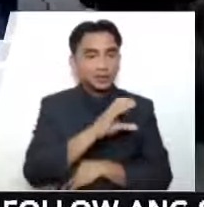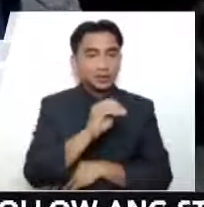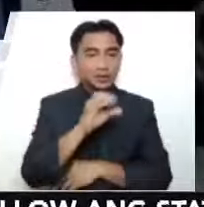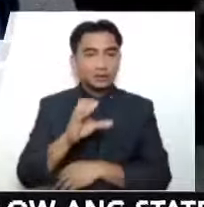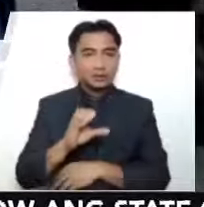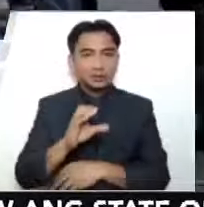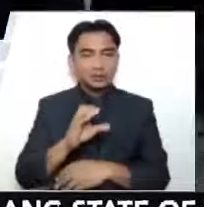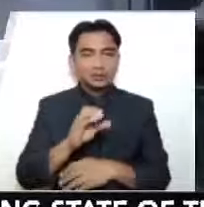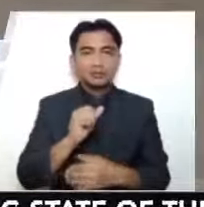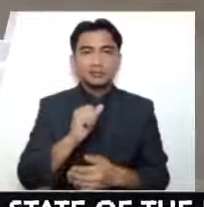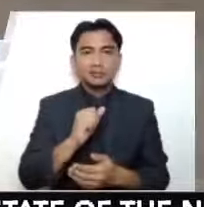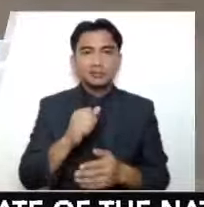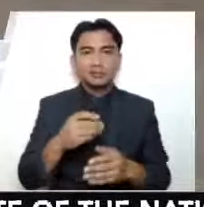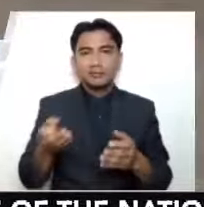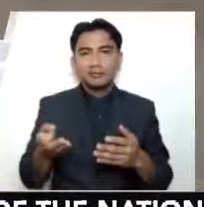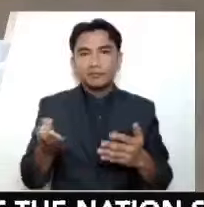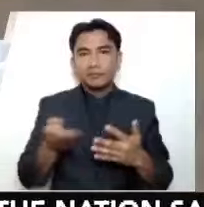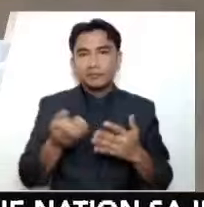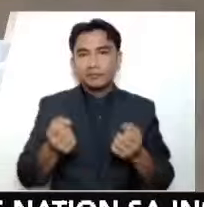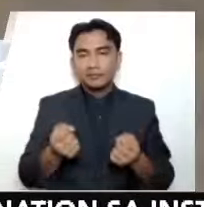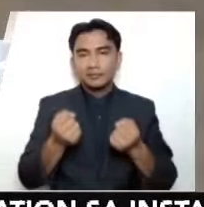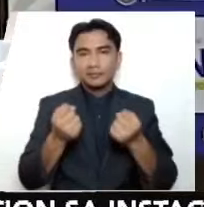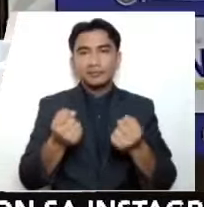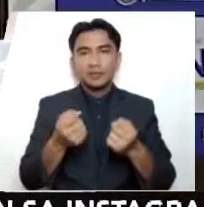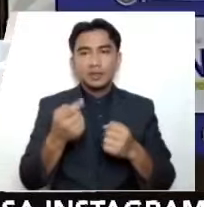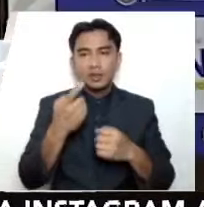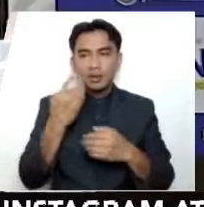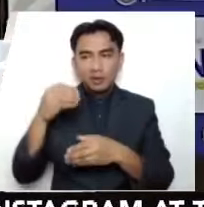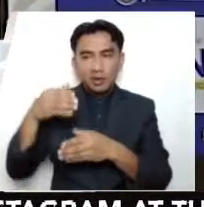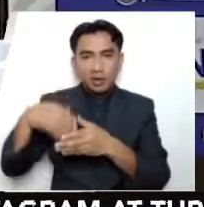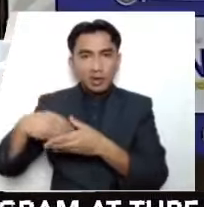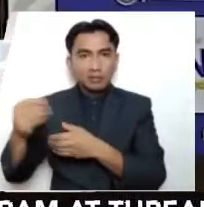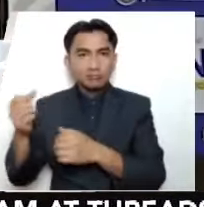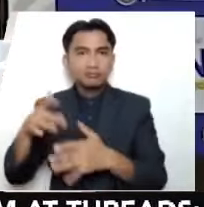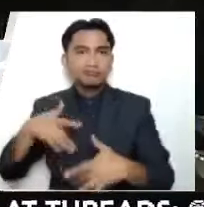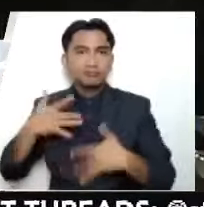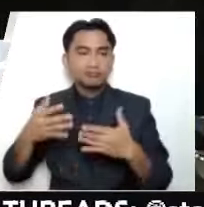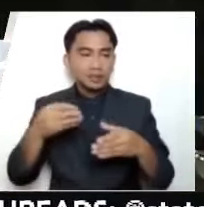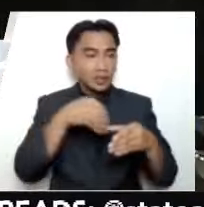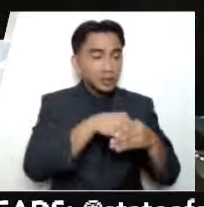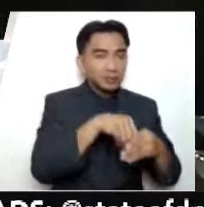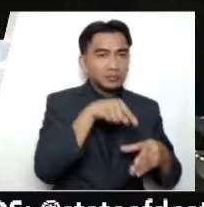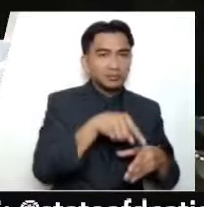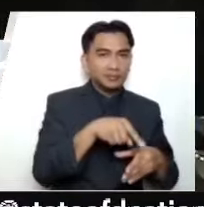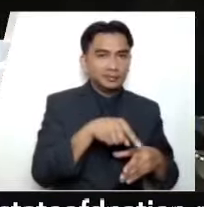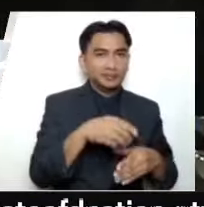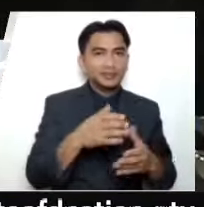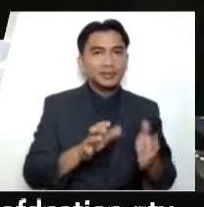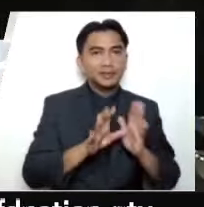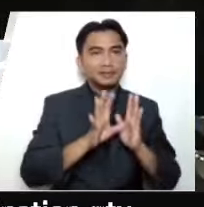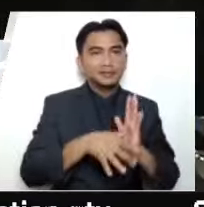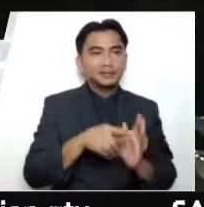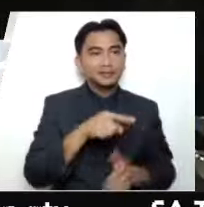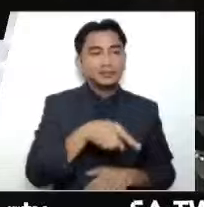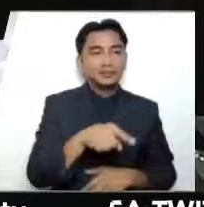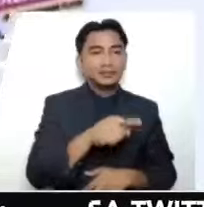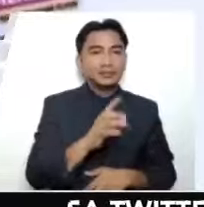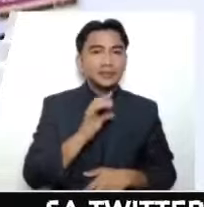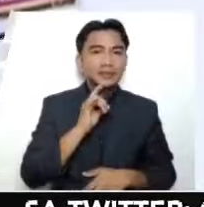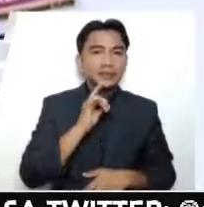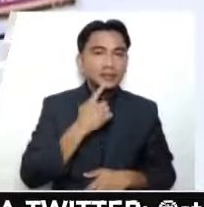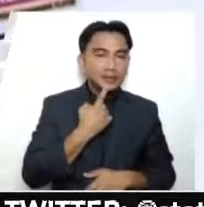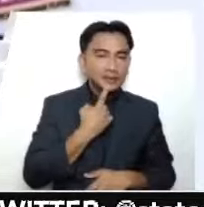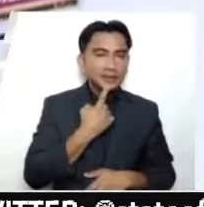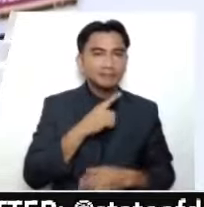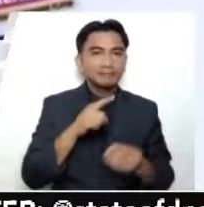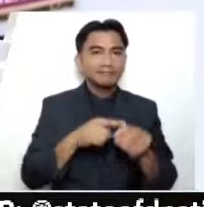saya. Dahil sa loob ng Manila Hotel, nananatiling seryoso ang mood ng paghahain ng kandidatura mula